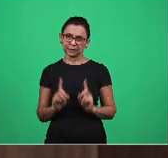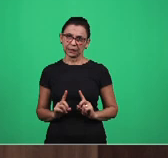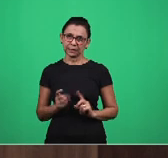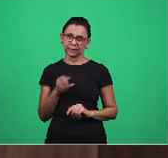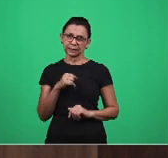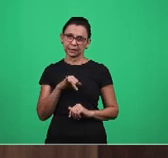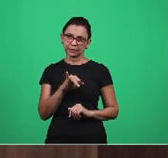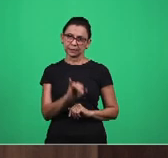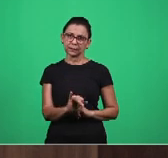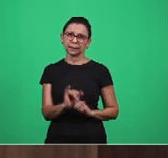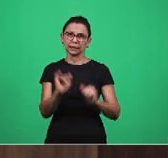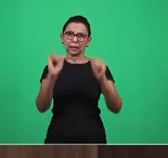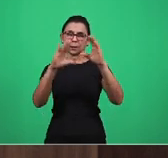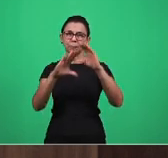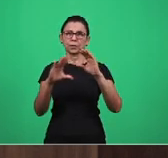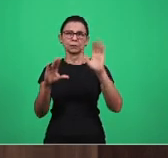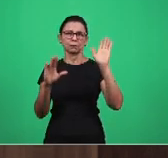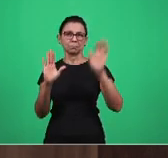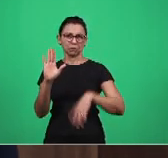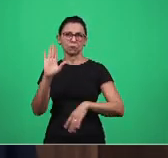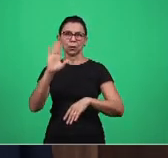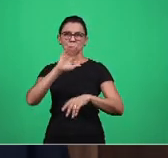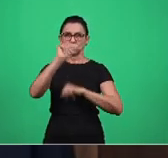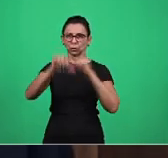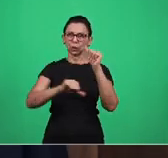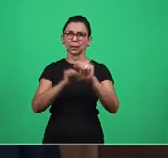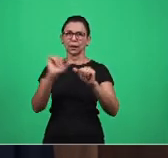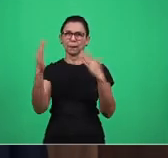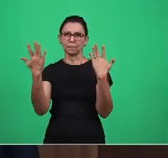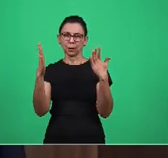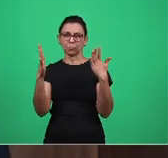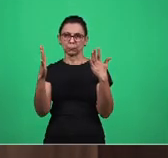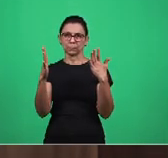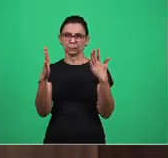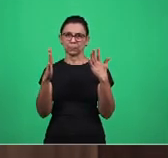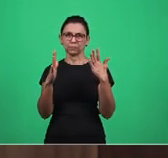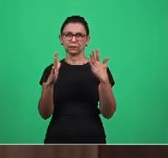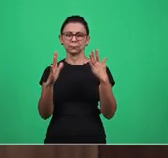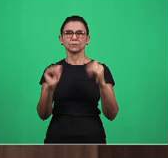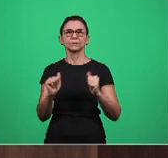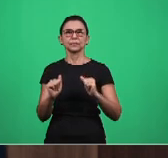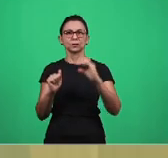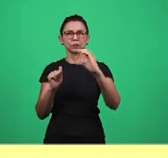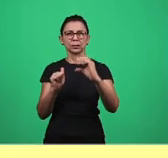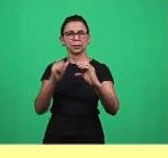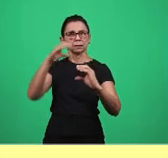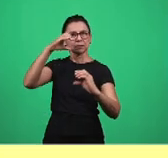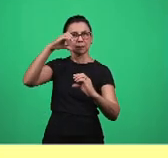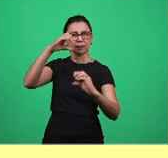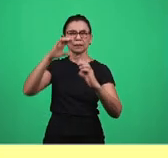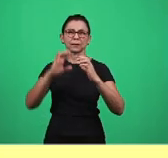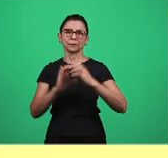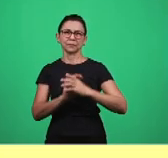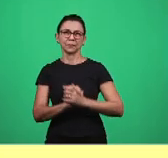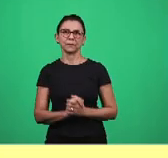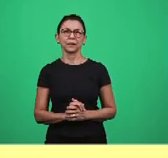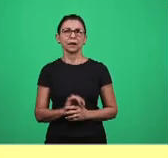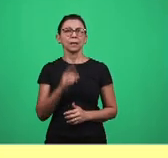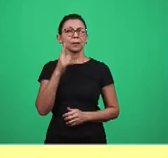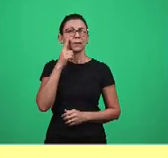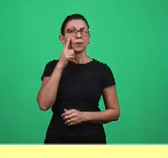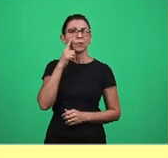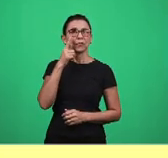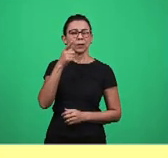maintenant la position des doigts. Nous jouons avec la pointe du doigt. Et le trou de la flûte doit être